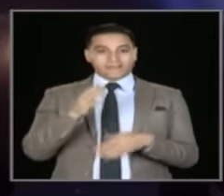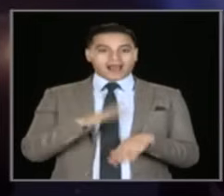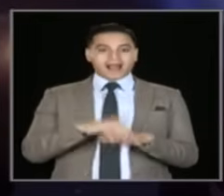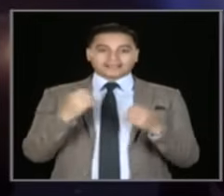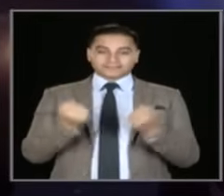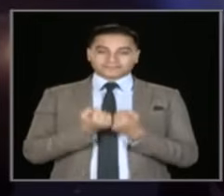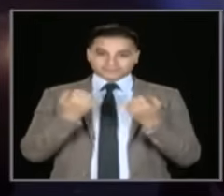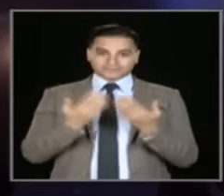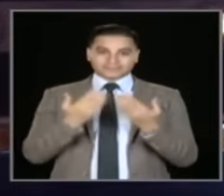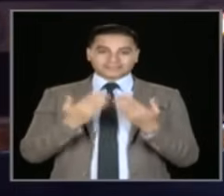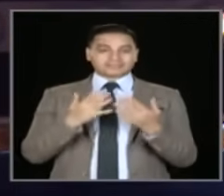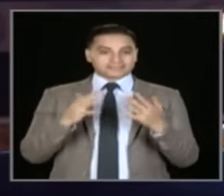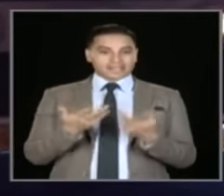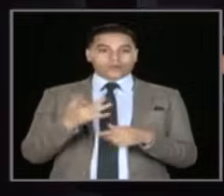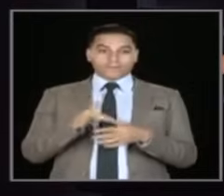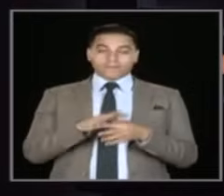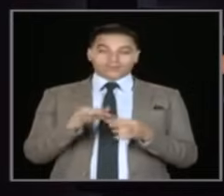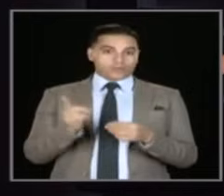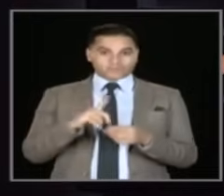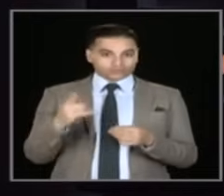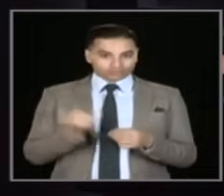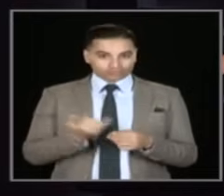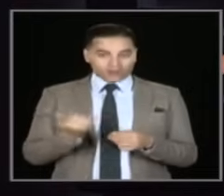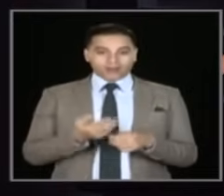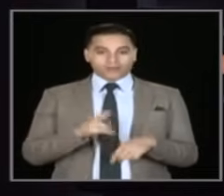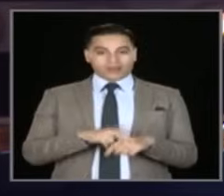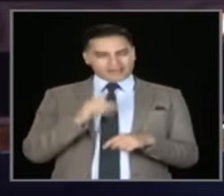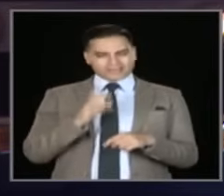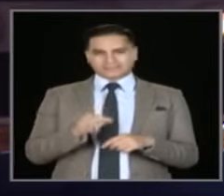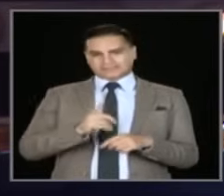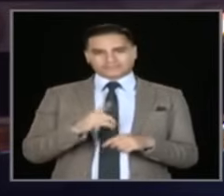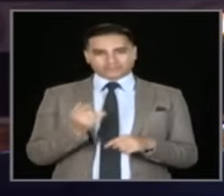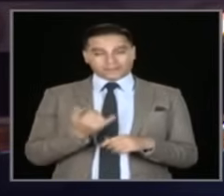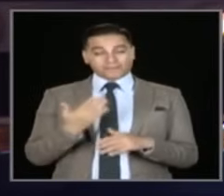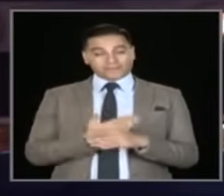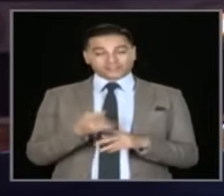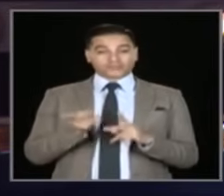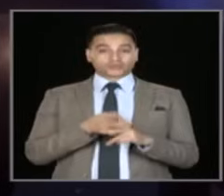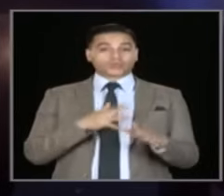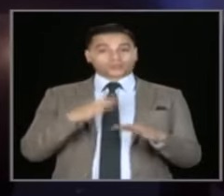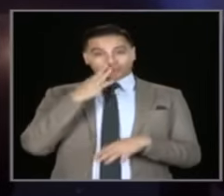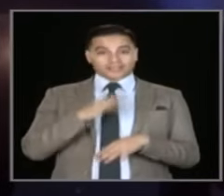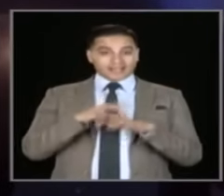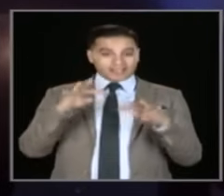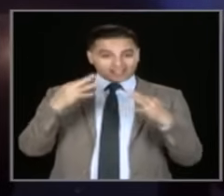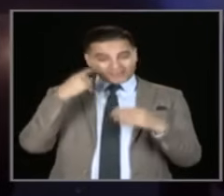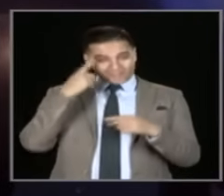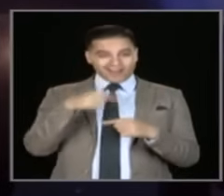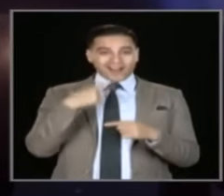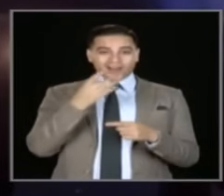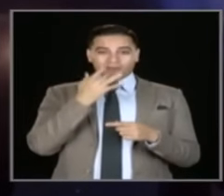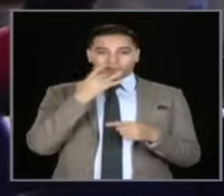تستعد ازاي وقد ايه الموضوع مش سهل. لا طبعا سهل خالص، عشان الجمهور والساده المشاهدين اللي بيتفرجوا